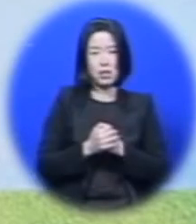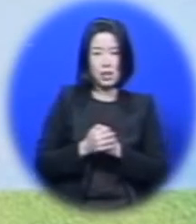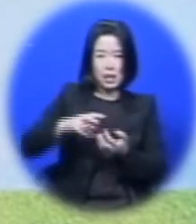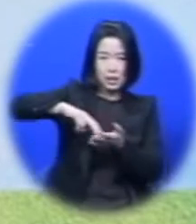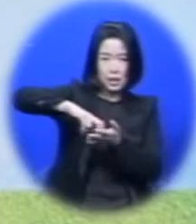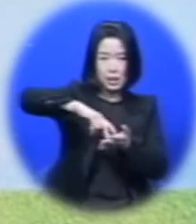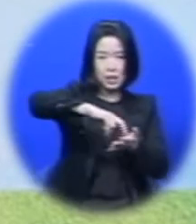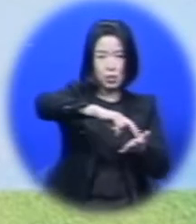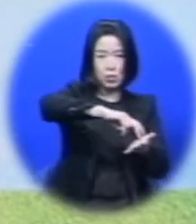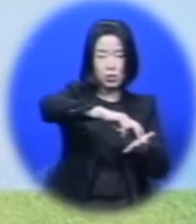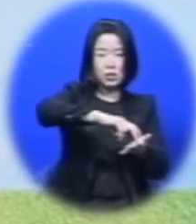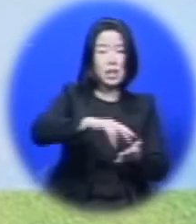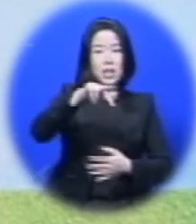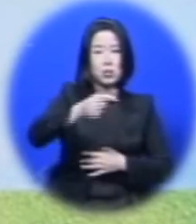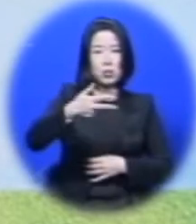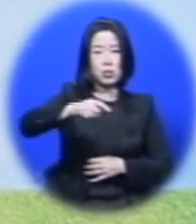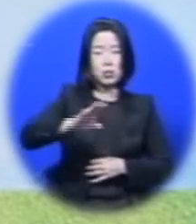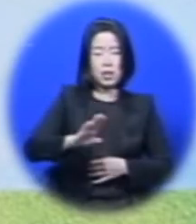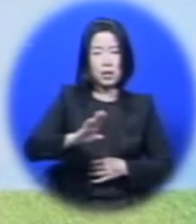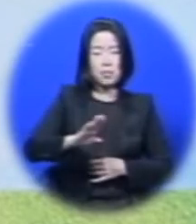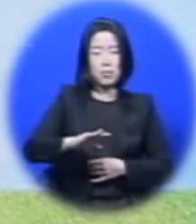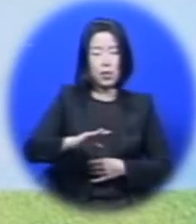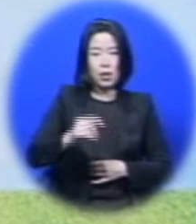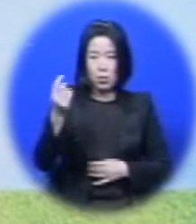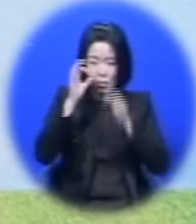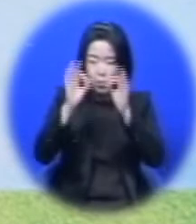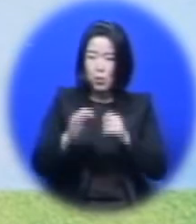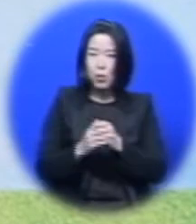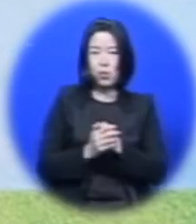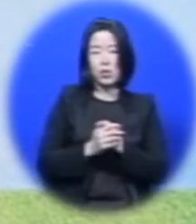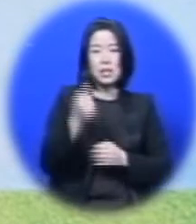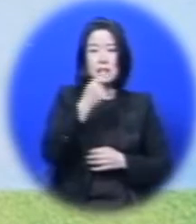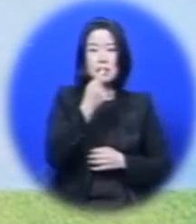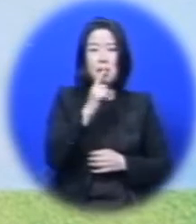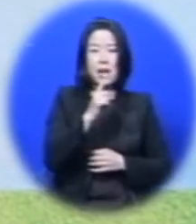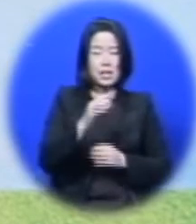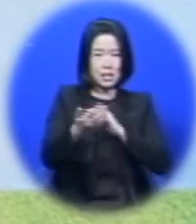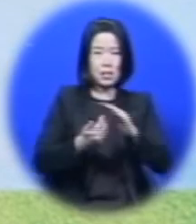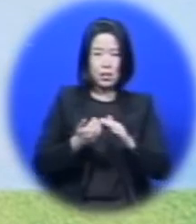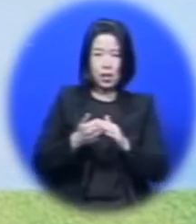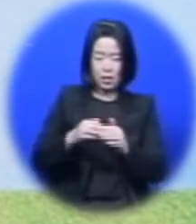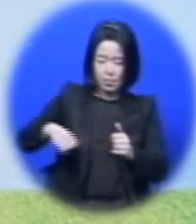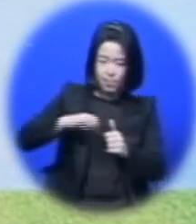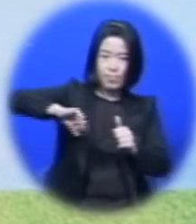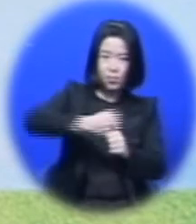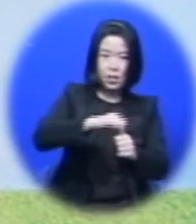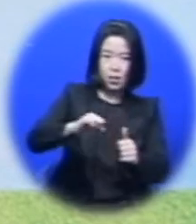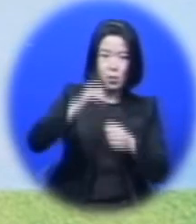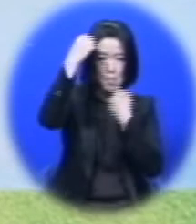들어오는 조셉을 보고 이제는 더 들어볼 것도 없이 가 쫓아가가지고 발길질을 하고